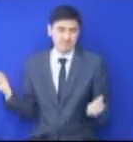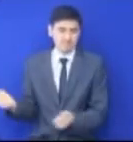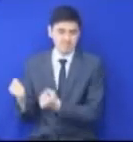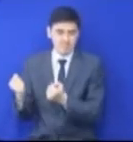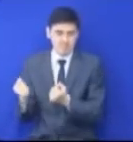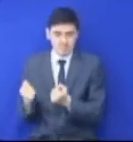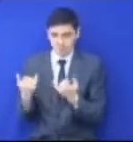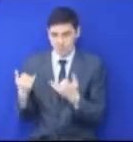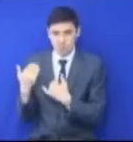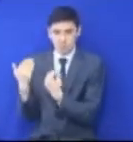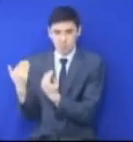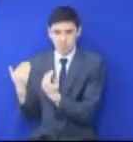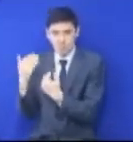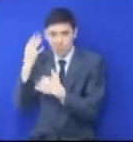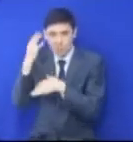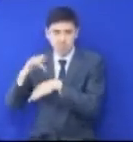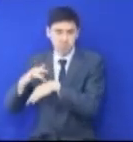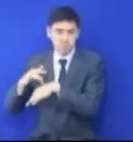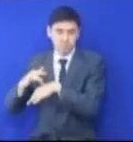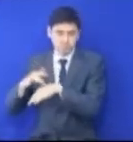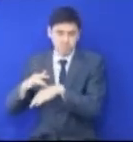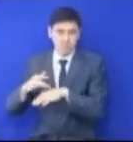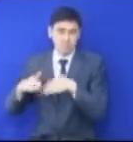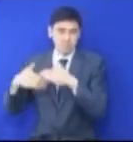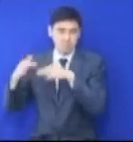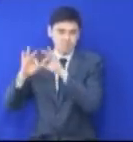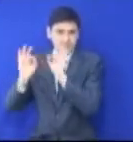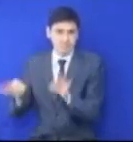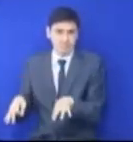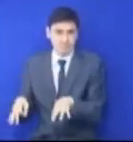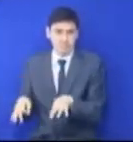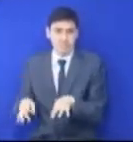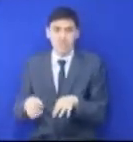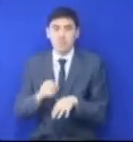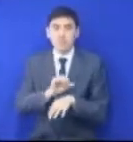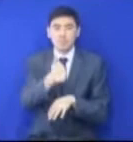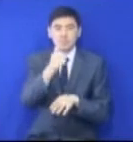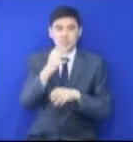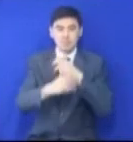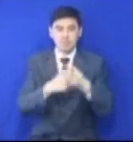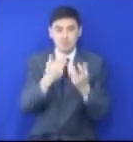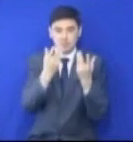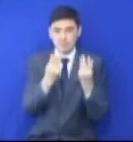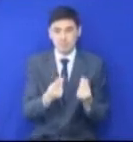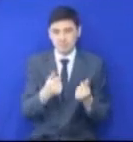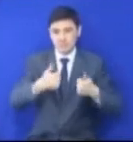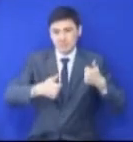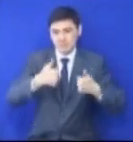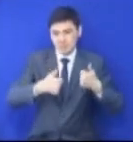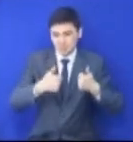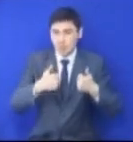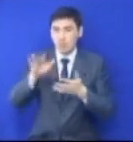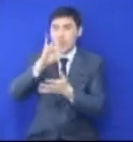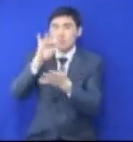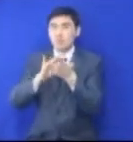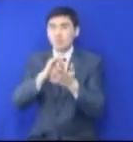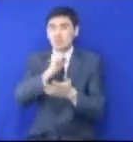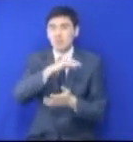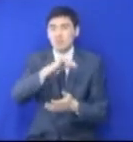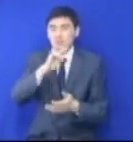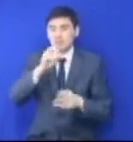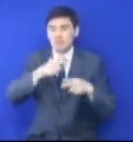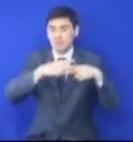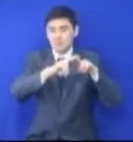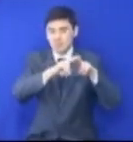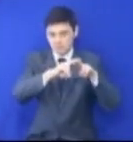переросло в то, что вот сегодня мы уже видим. Первый международный чемпионат в Казахстане прошел в Астане 8